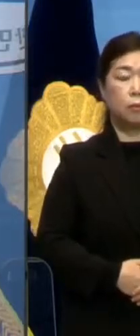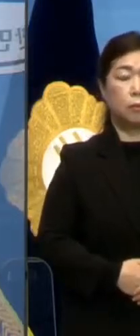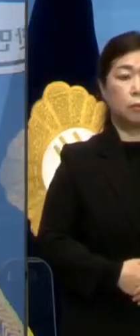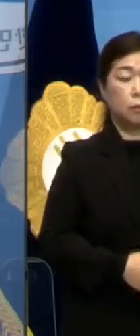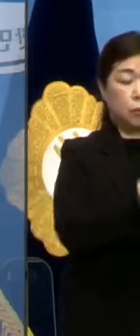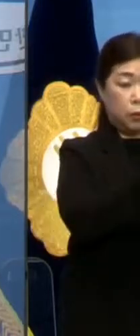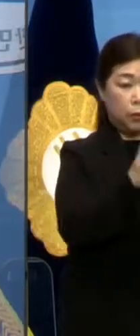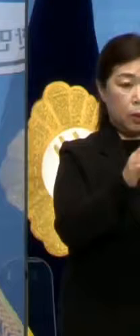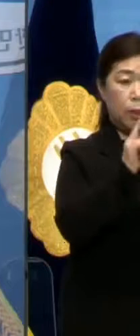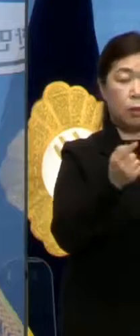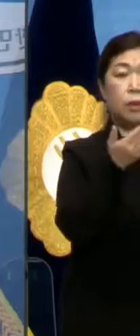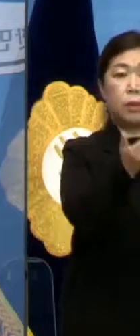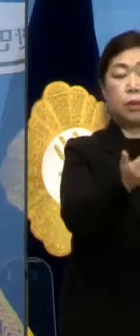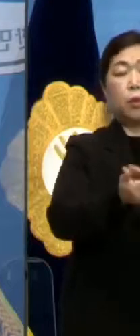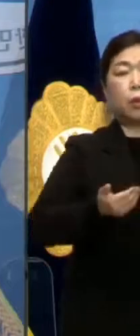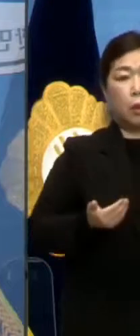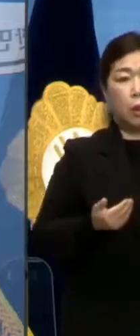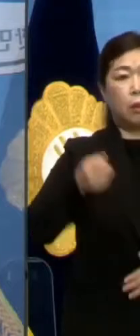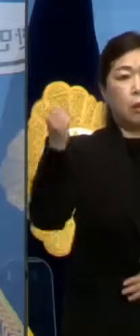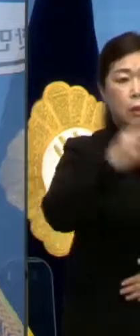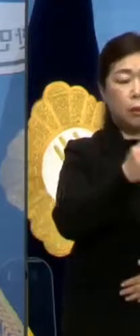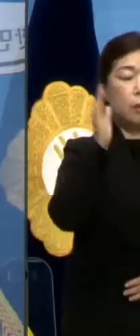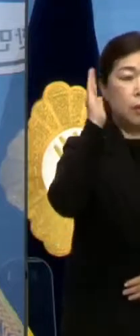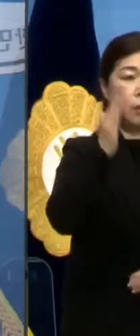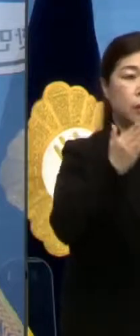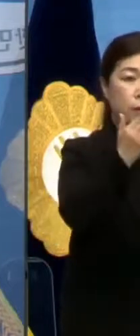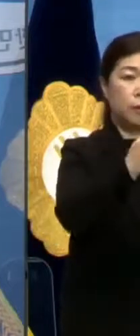준비한 말씀을 드리기 전에 다시 한번 주장합니다.